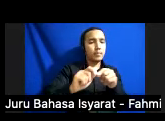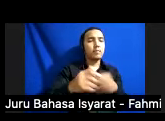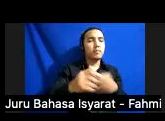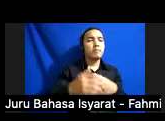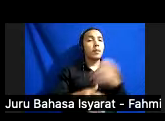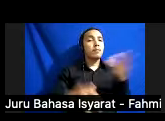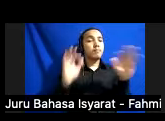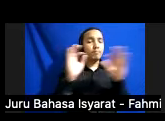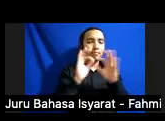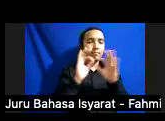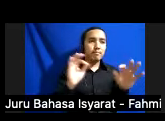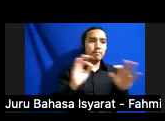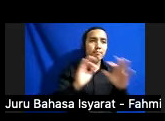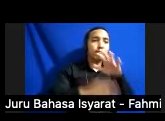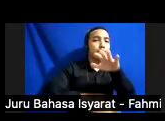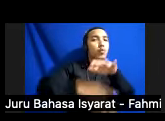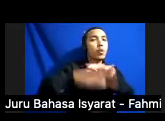warga.